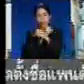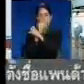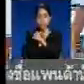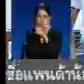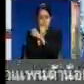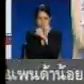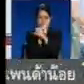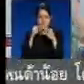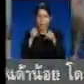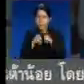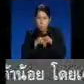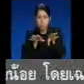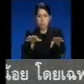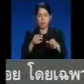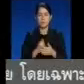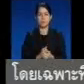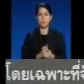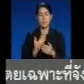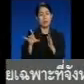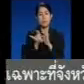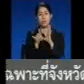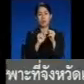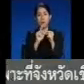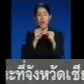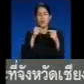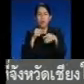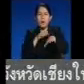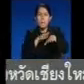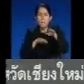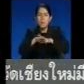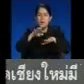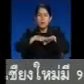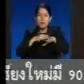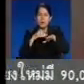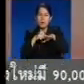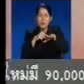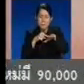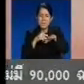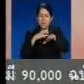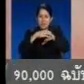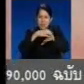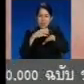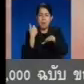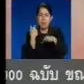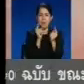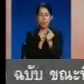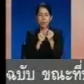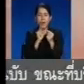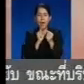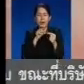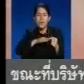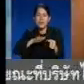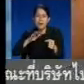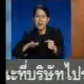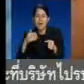พื้นที่แพร่โรคสุดท้ายคือโรคมือเท้าปากเกิดจากเชื้อเอนเทโรไวรัส71พบได้บ่อยในกลุ่มเด็กทารกและเด็กเล็กอ